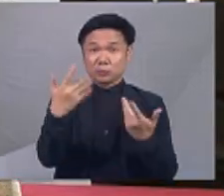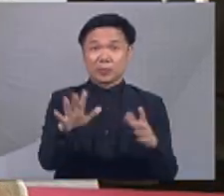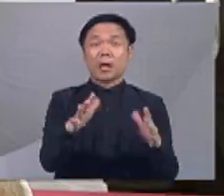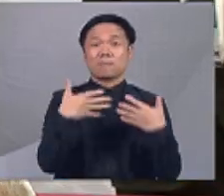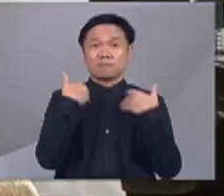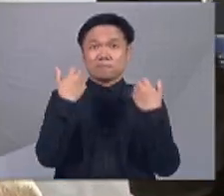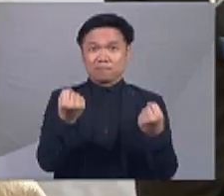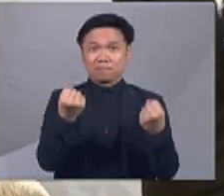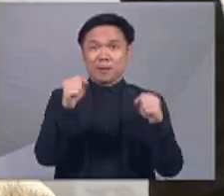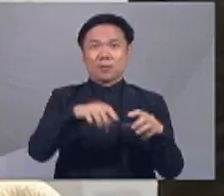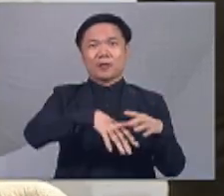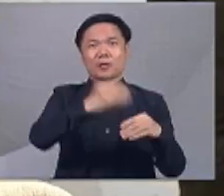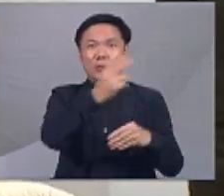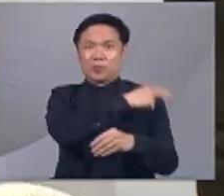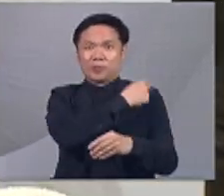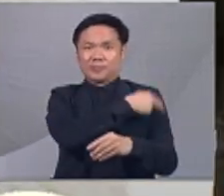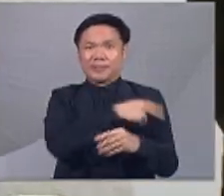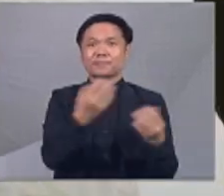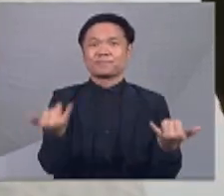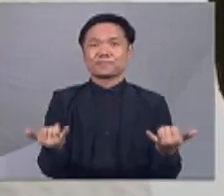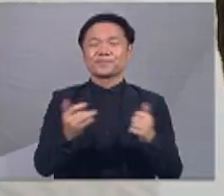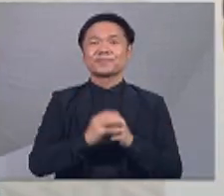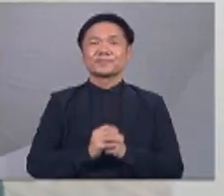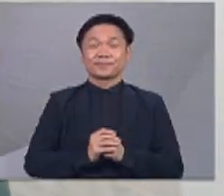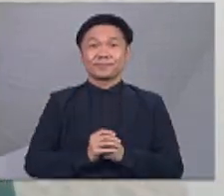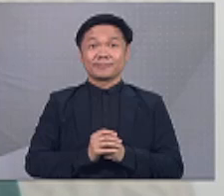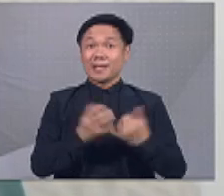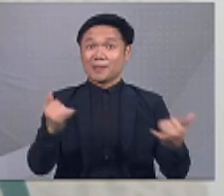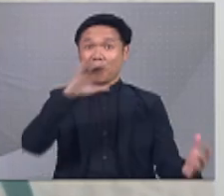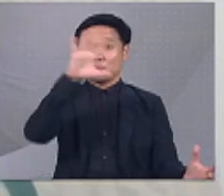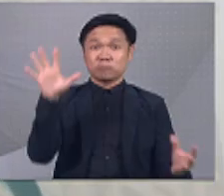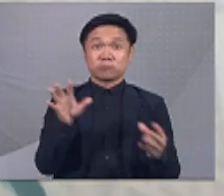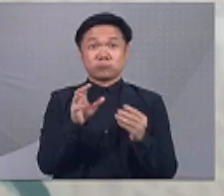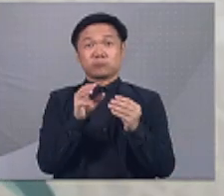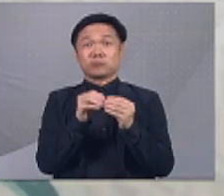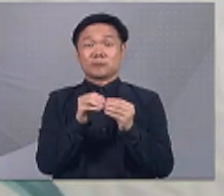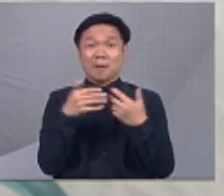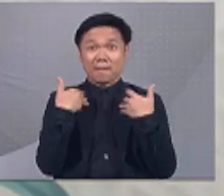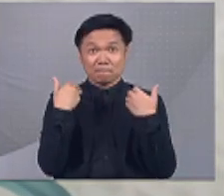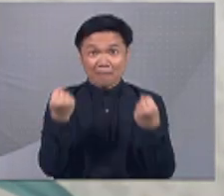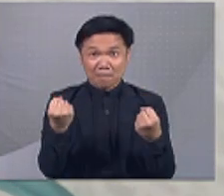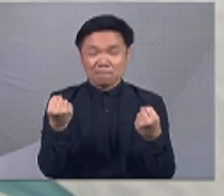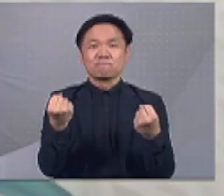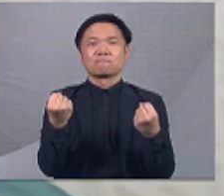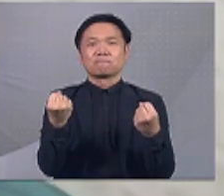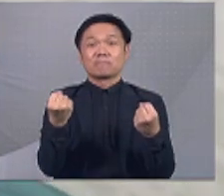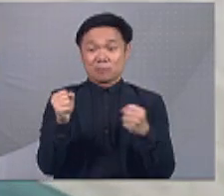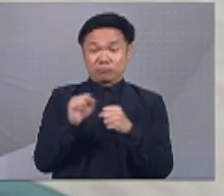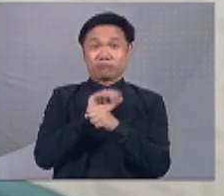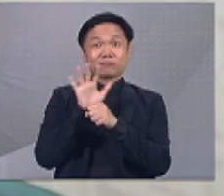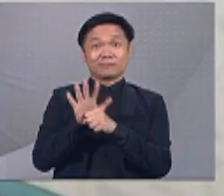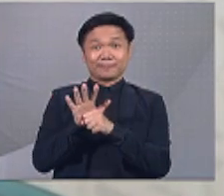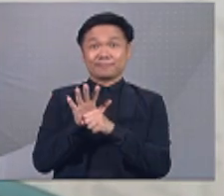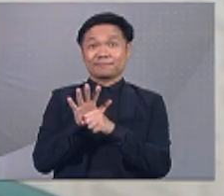dan dibenarkan this case padahal ini ini menjadikan jumlah kimmychan's yang telah pulih sepenuhnya dari jangkitan kowe